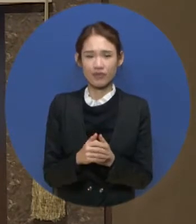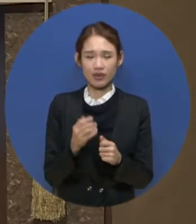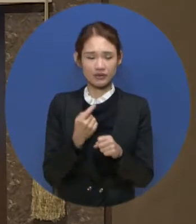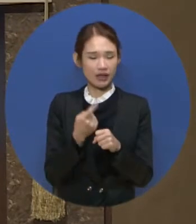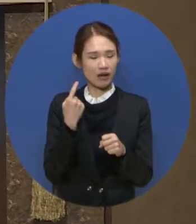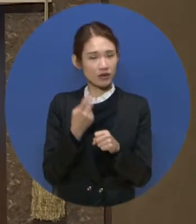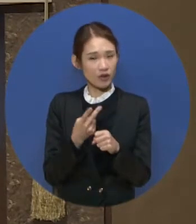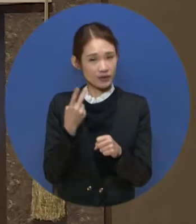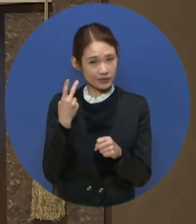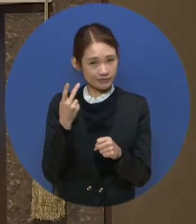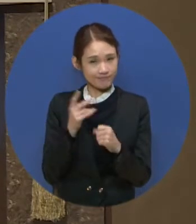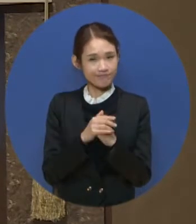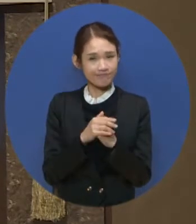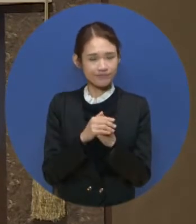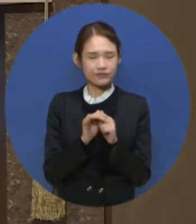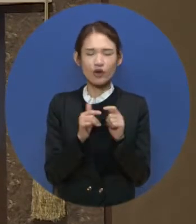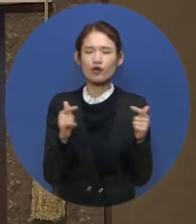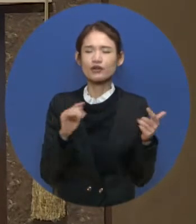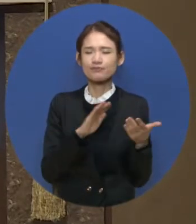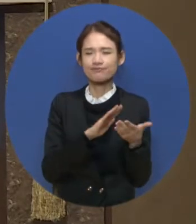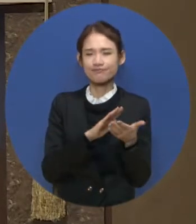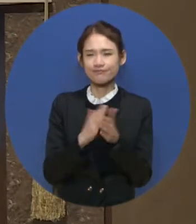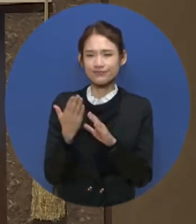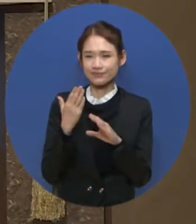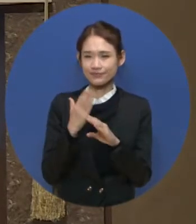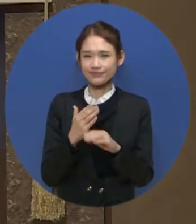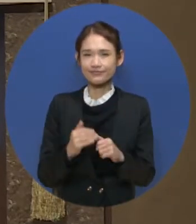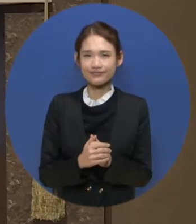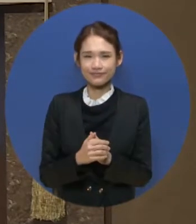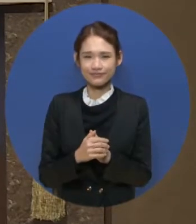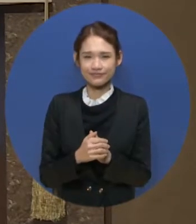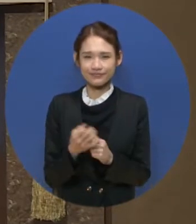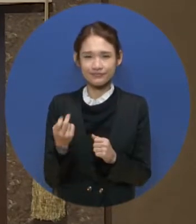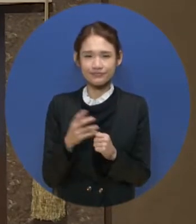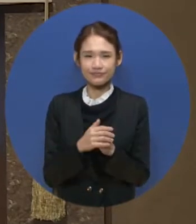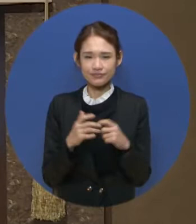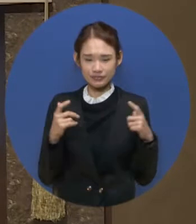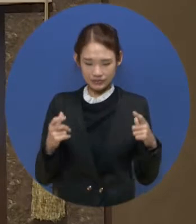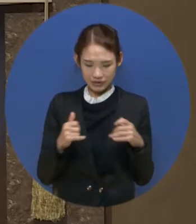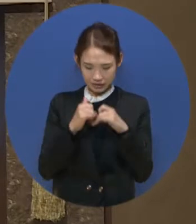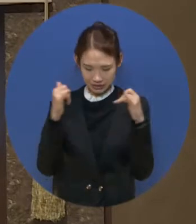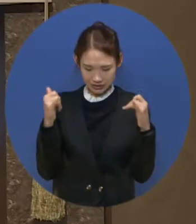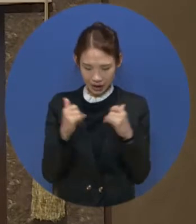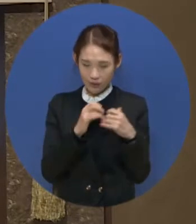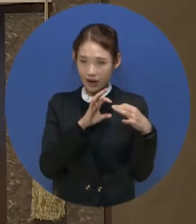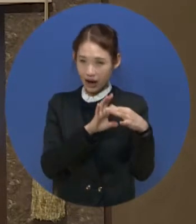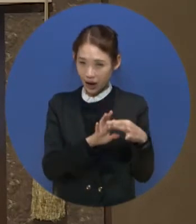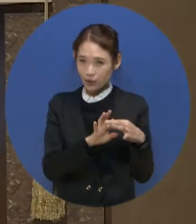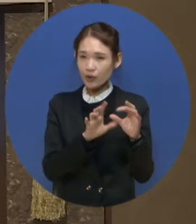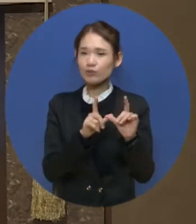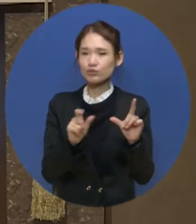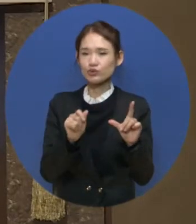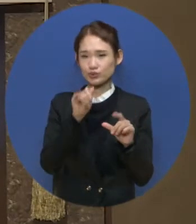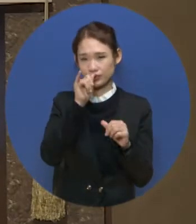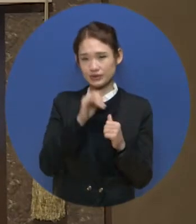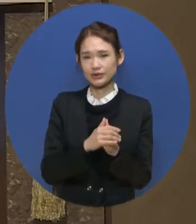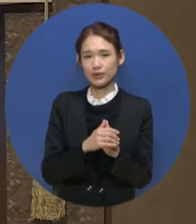작년 또 재작년에 의미 있는 변화들이 예. 생기고 있습니다. 그래서 그건 지역사회에 대한 부분이 있고